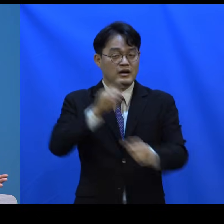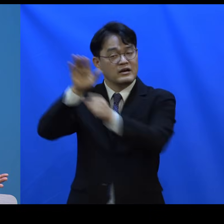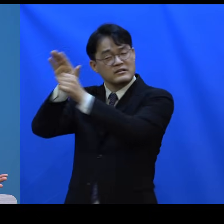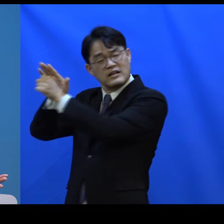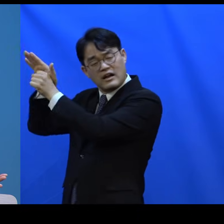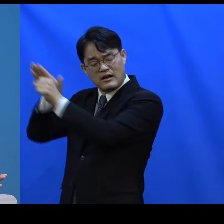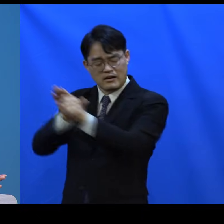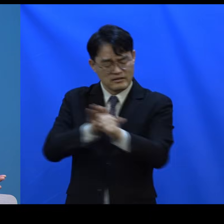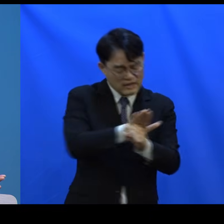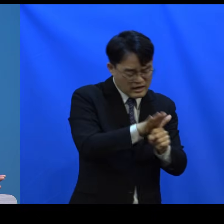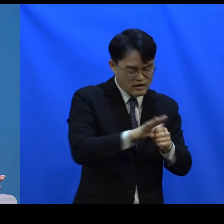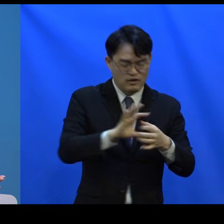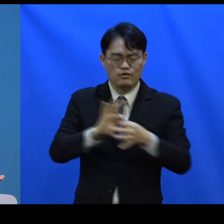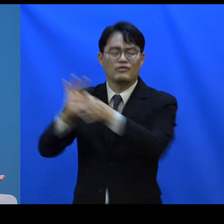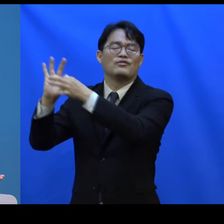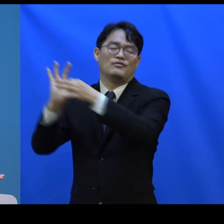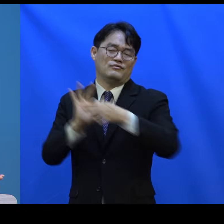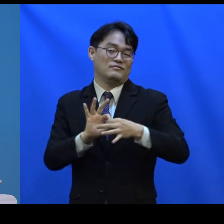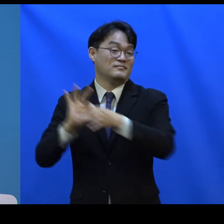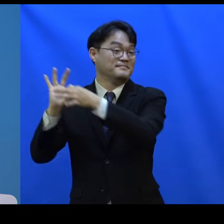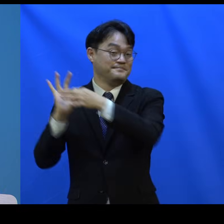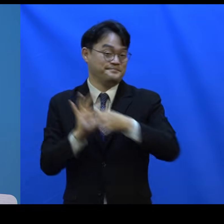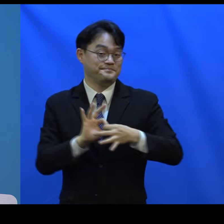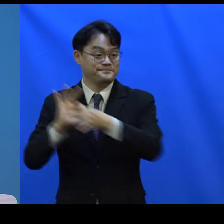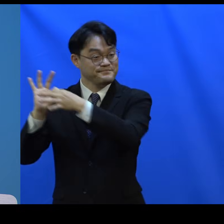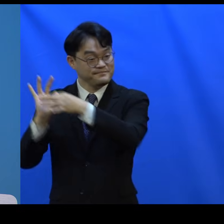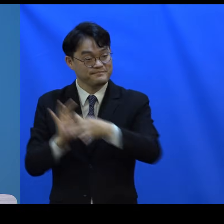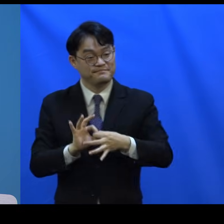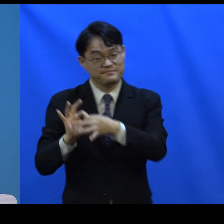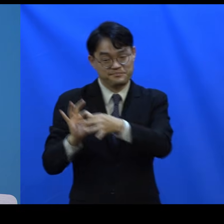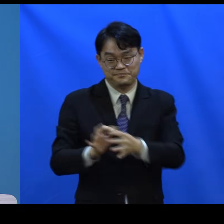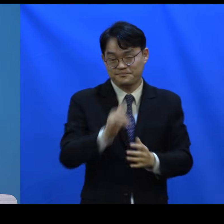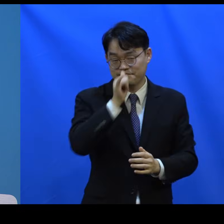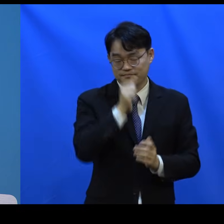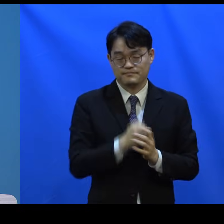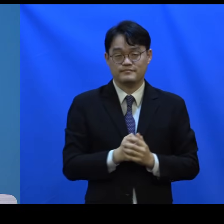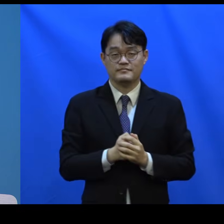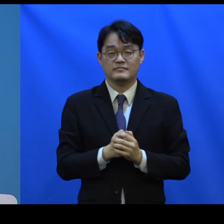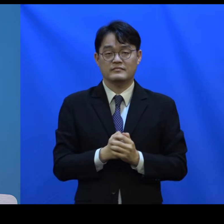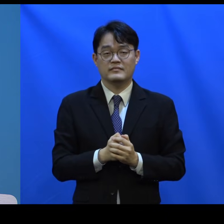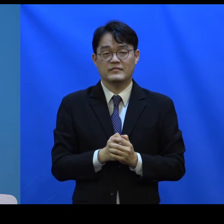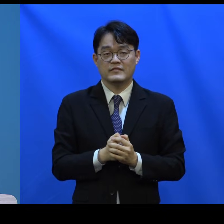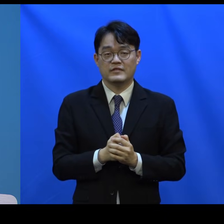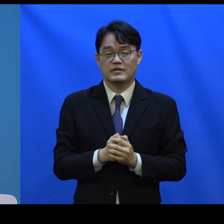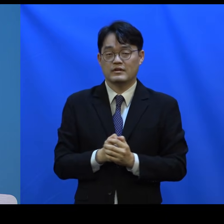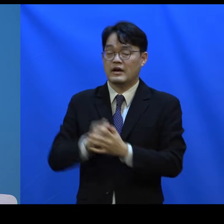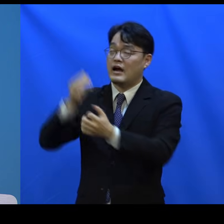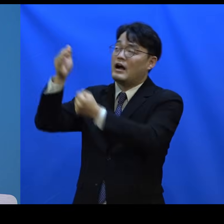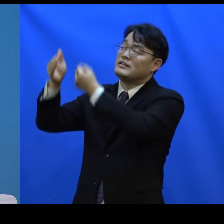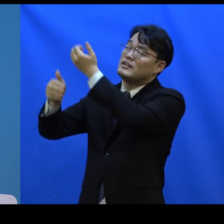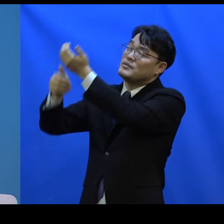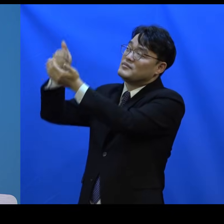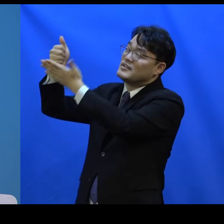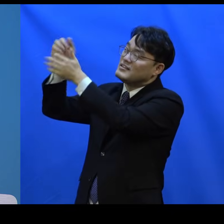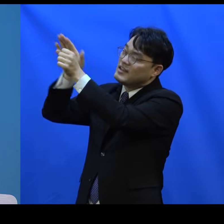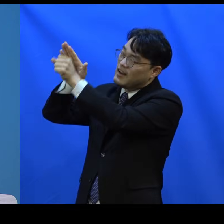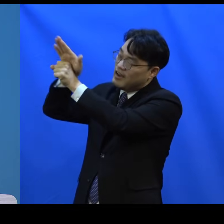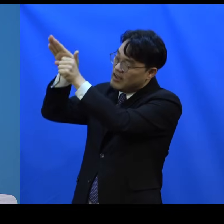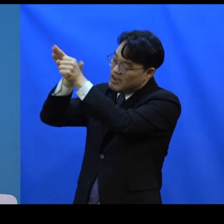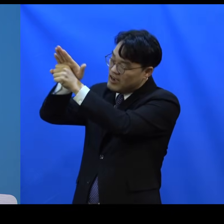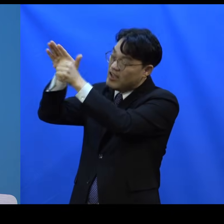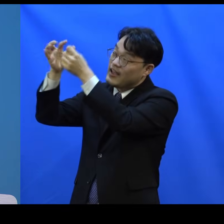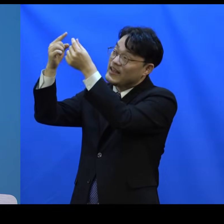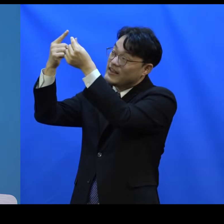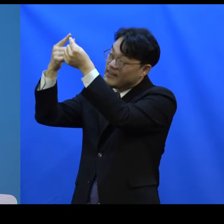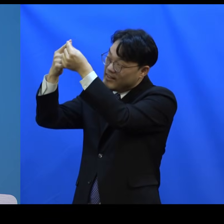하는 거예요. 딴 거를 열심히 하는 거예요. 가장 중요하게 얘기가 되는 게 뭐냐? 하나님을 사랑하는 일이다. 그리고